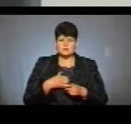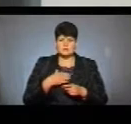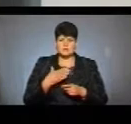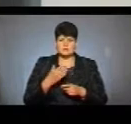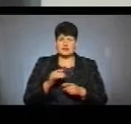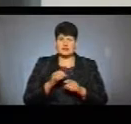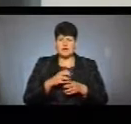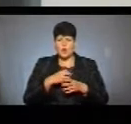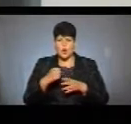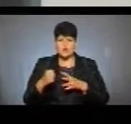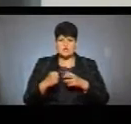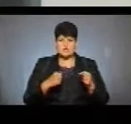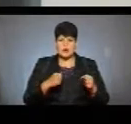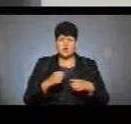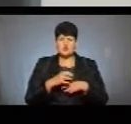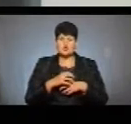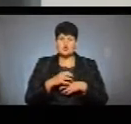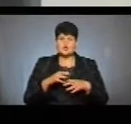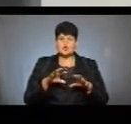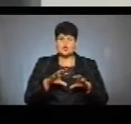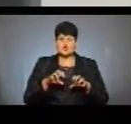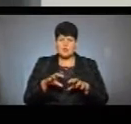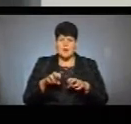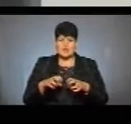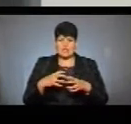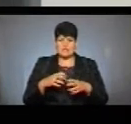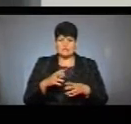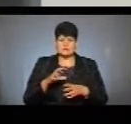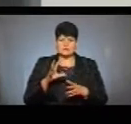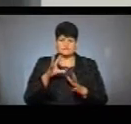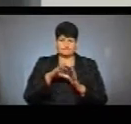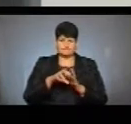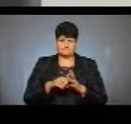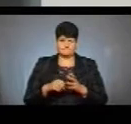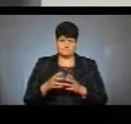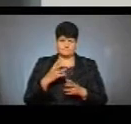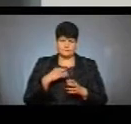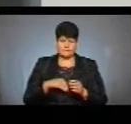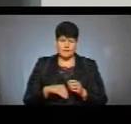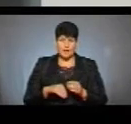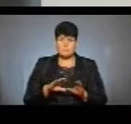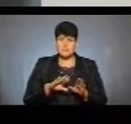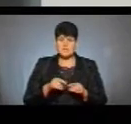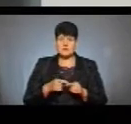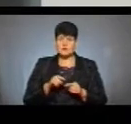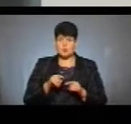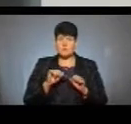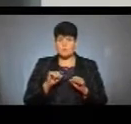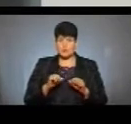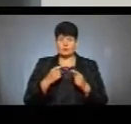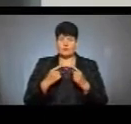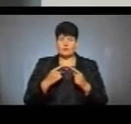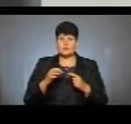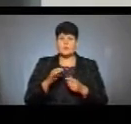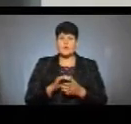їх розтягують собаки, просто крадуть. Та? І ми після того можемо говорити про